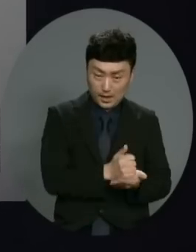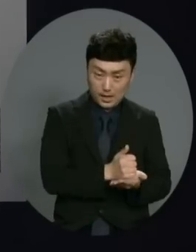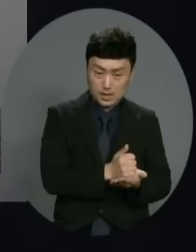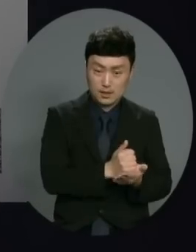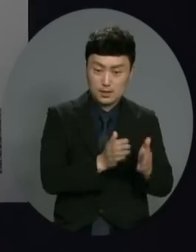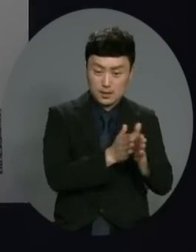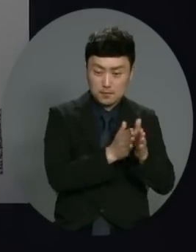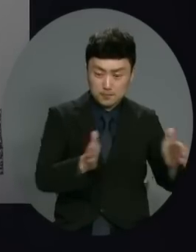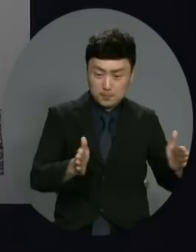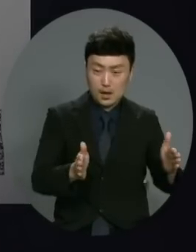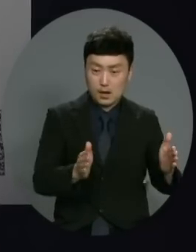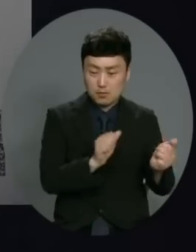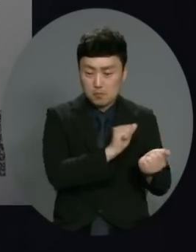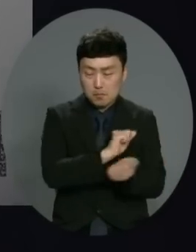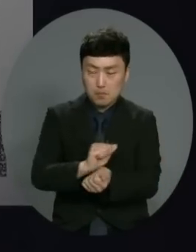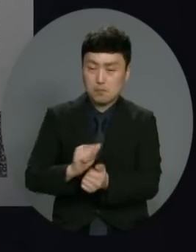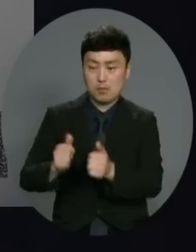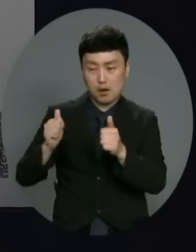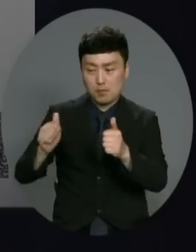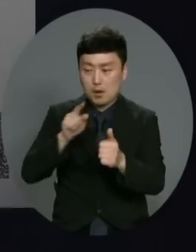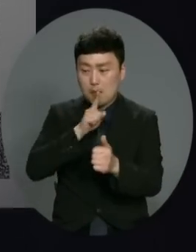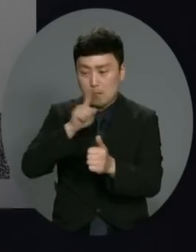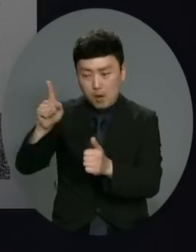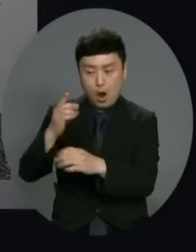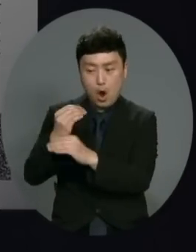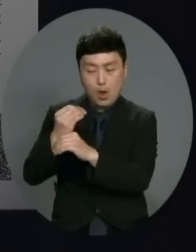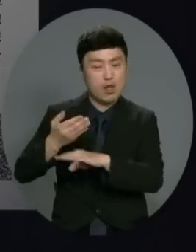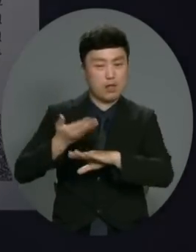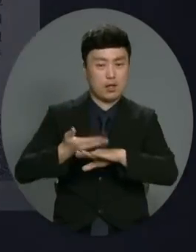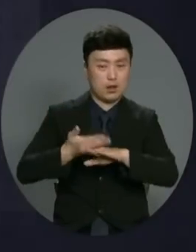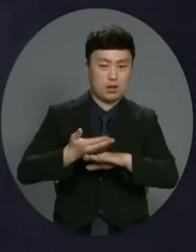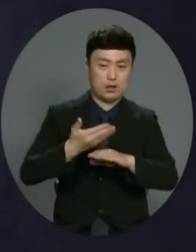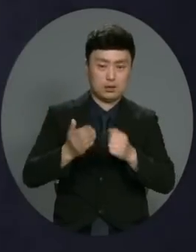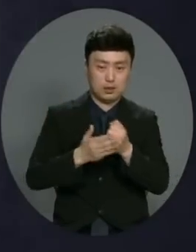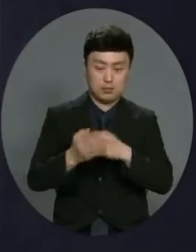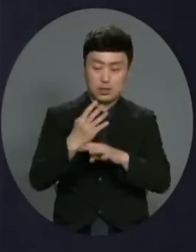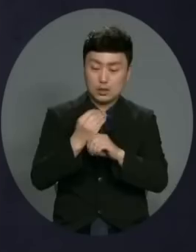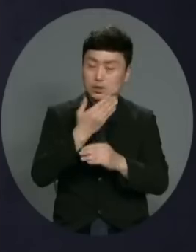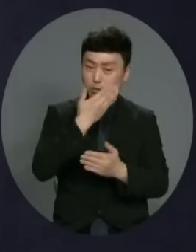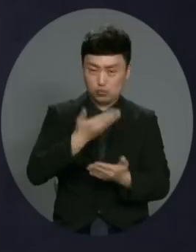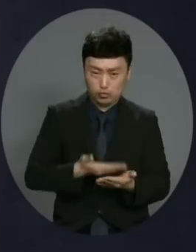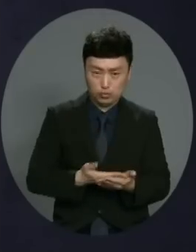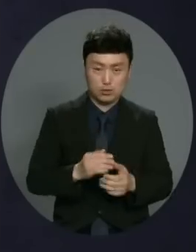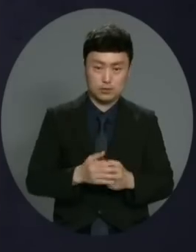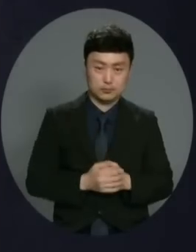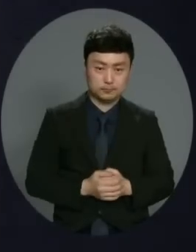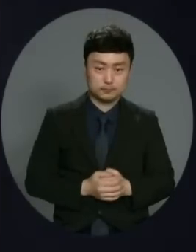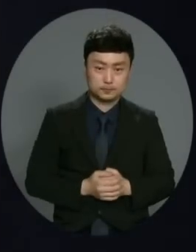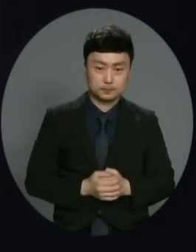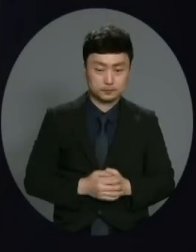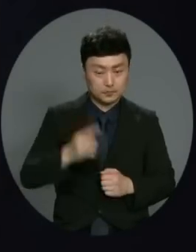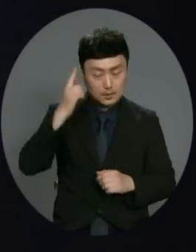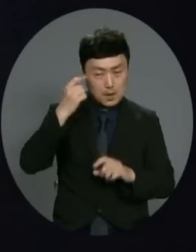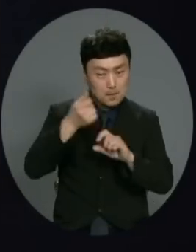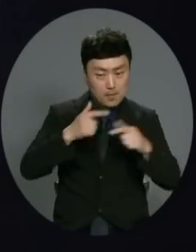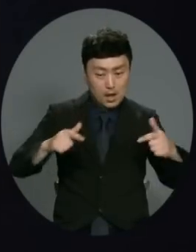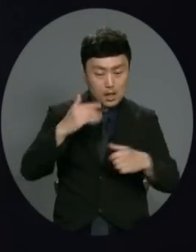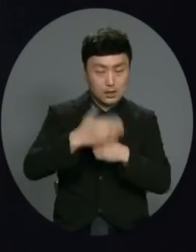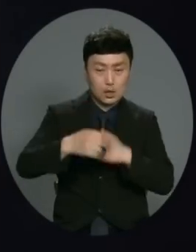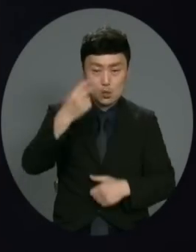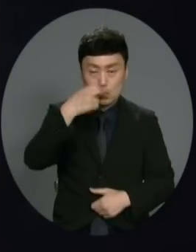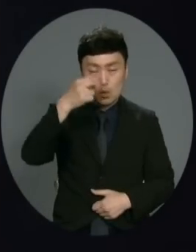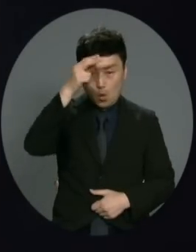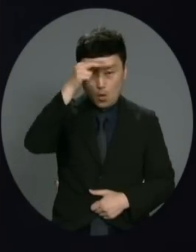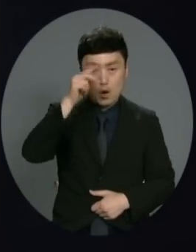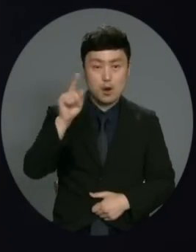공소시효가 달라질 수 있기 때문에 가베이 넘길 수 없는 사안입니다 그렇지만 수사 검사와 다른 의견을 제시한 대구고검도